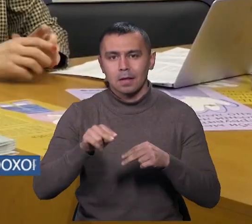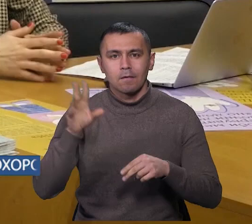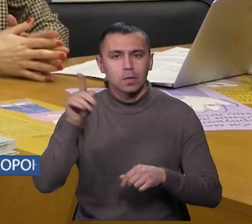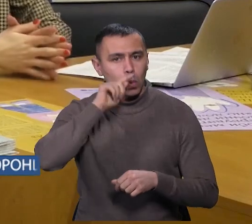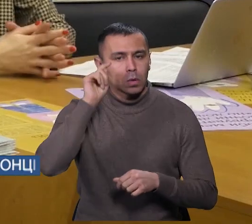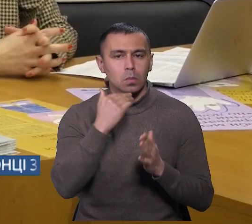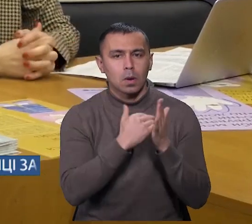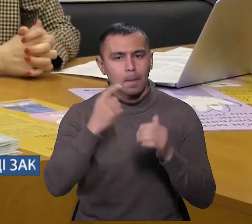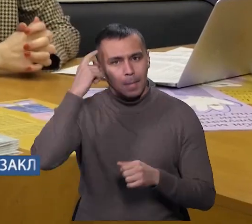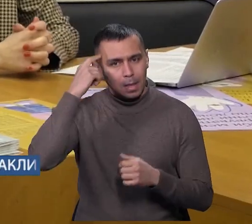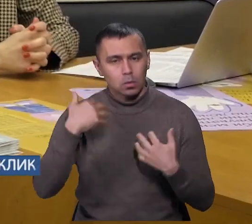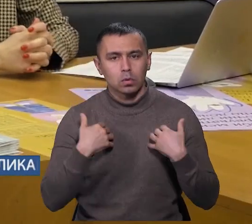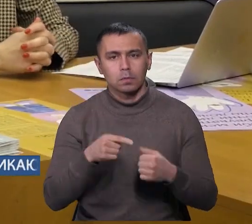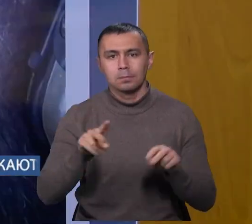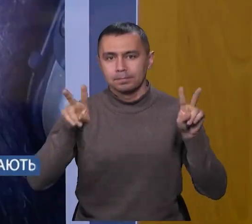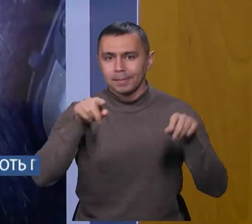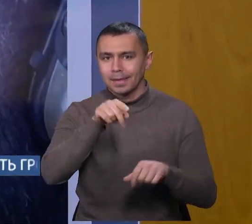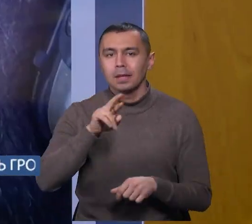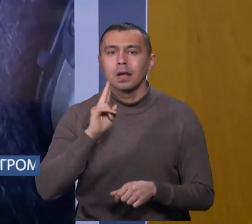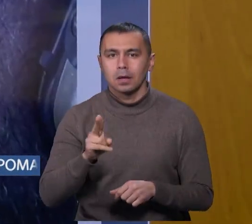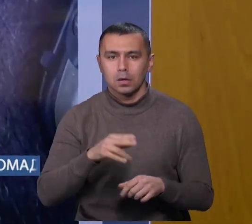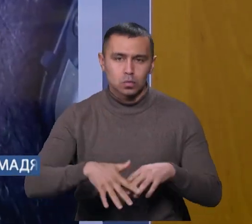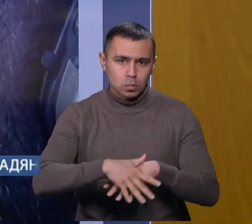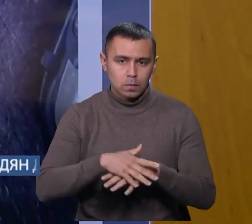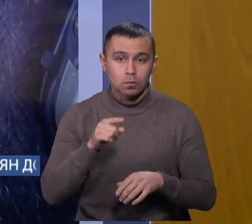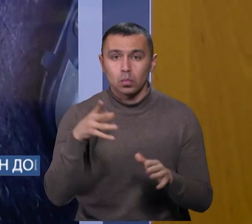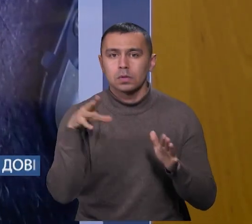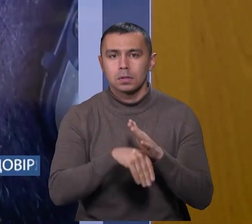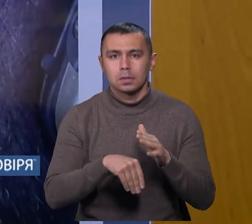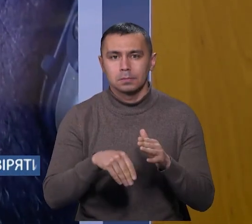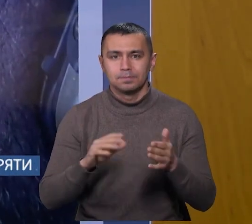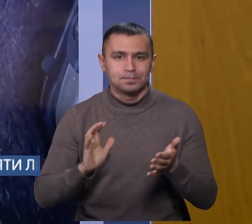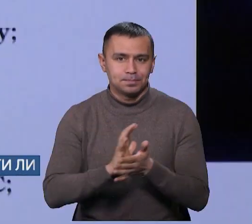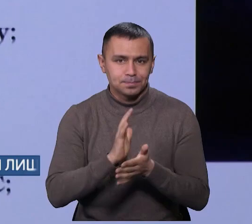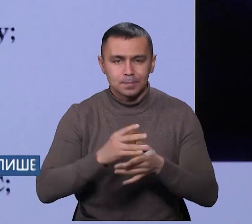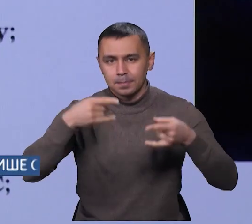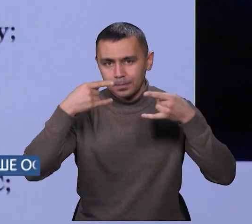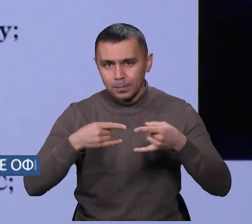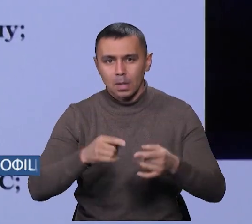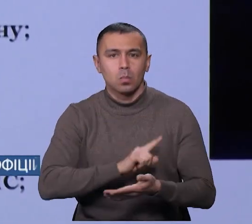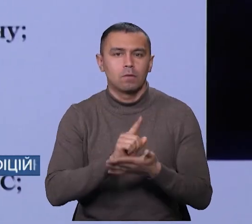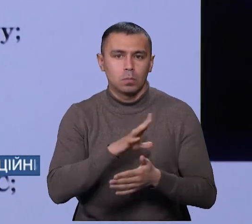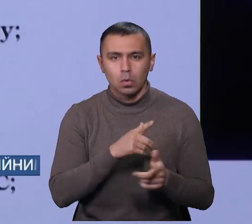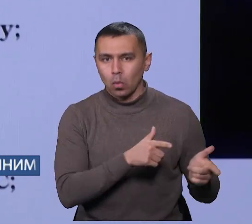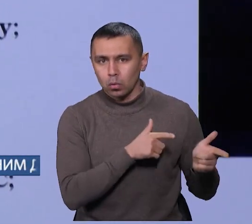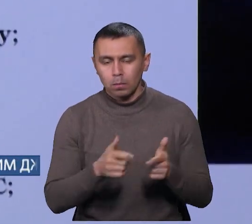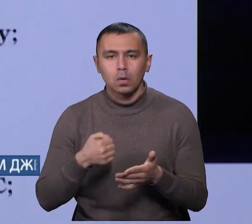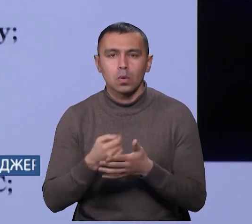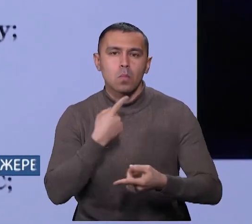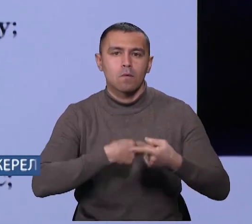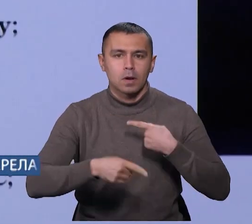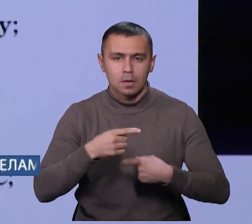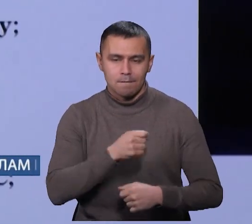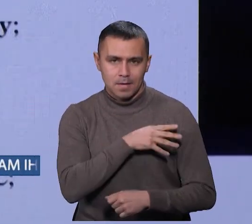програми ментального здоров'я «Ти як?». Адже суспільство, в тому числі медійники та комунікаційники, повинні бути готовими до